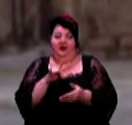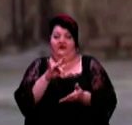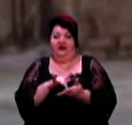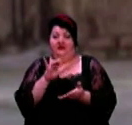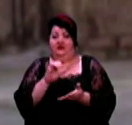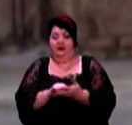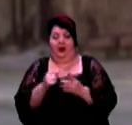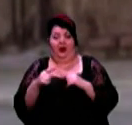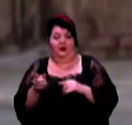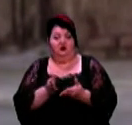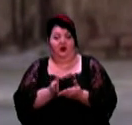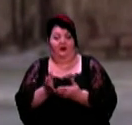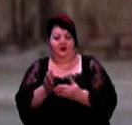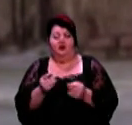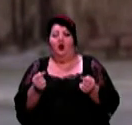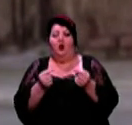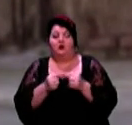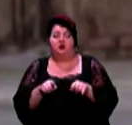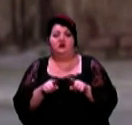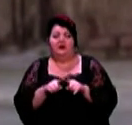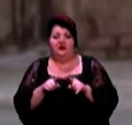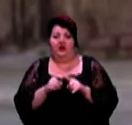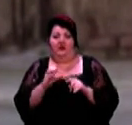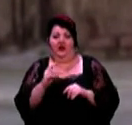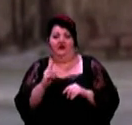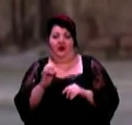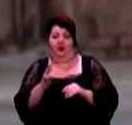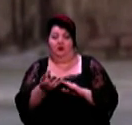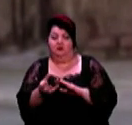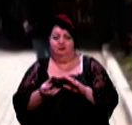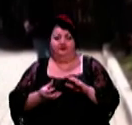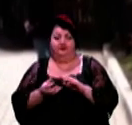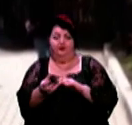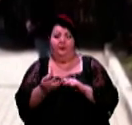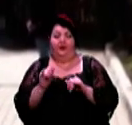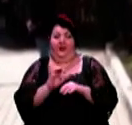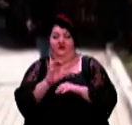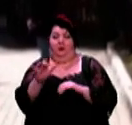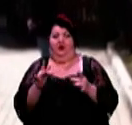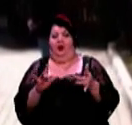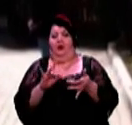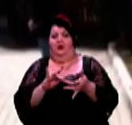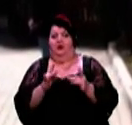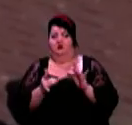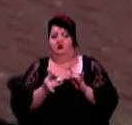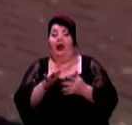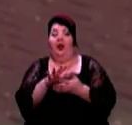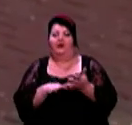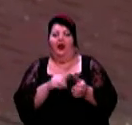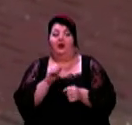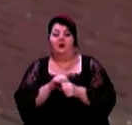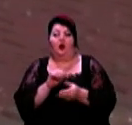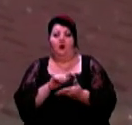Інший варіант, точно ці ж самі документи сканує і відправляє на електронну скриньку. Далі документи опрацьовують,